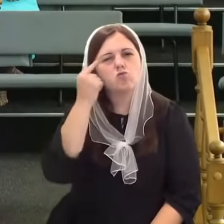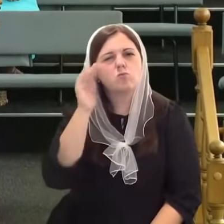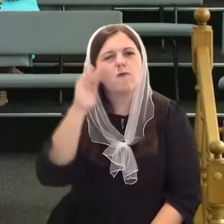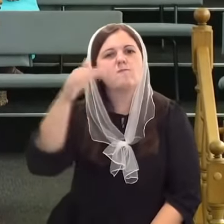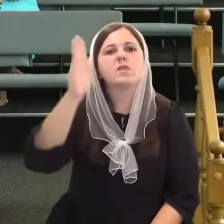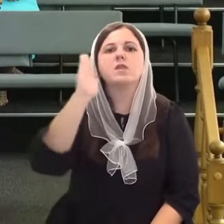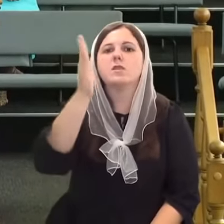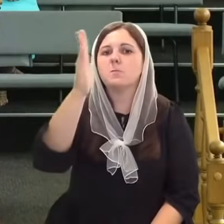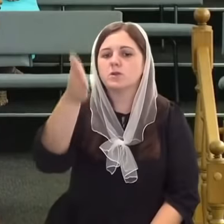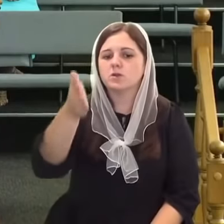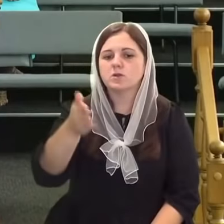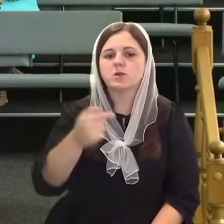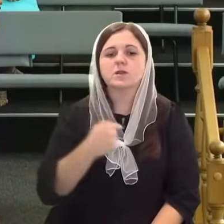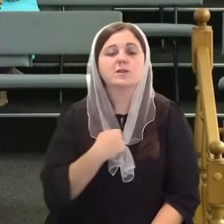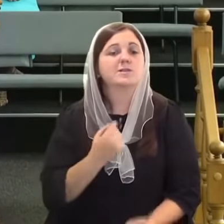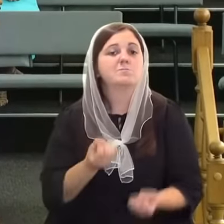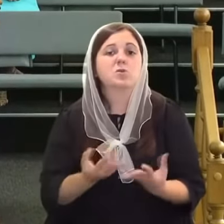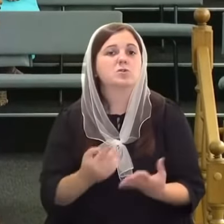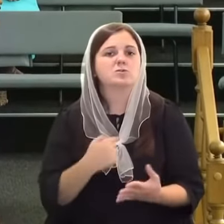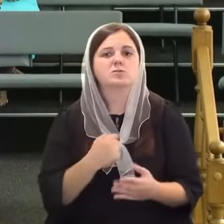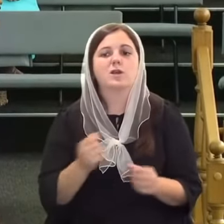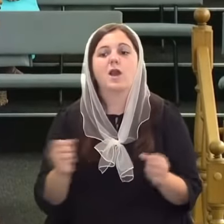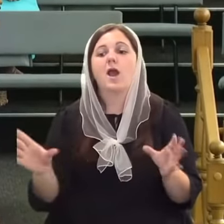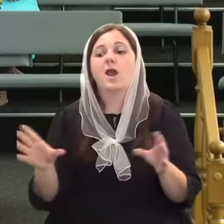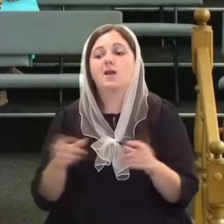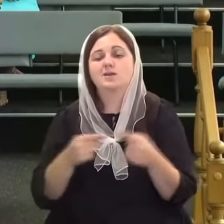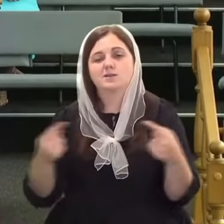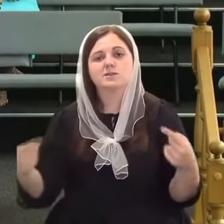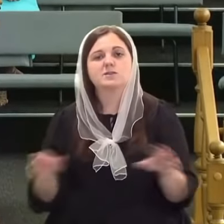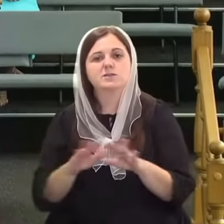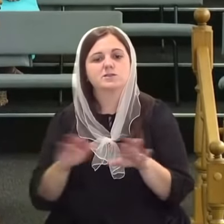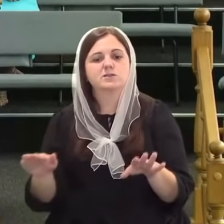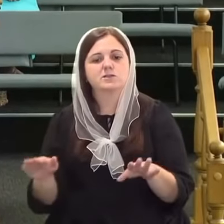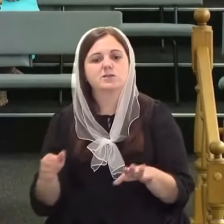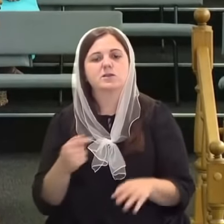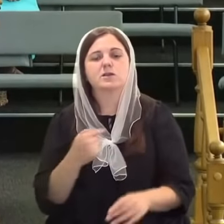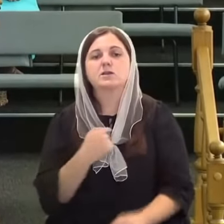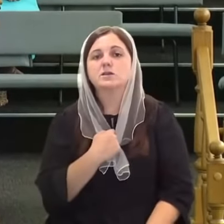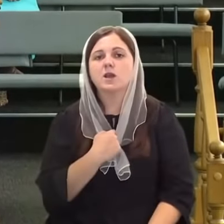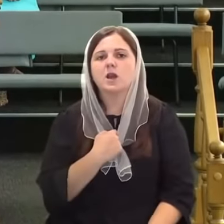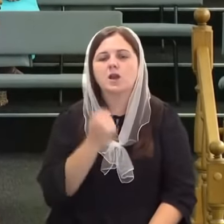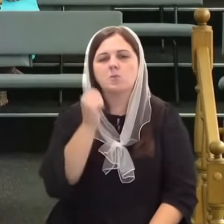наперед, и не только я, другие ребята. Я говорю: бабушка